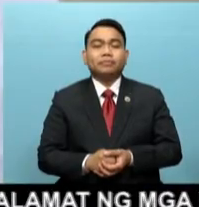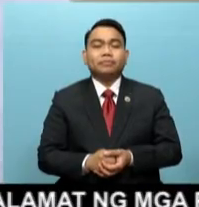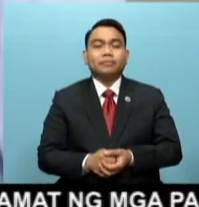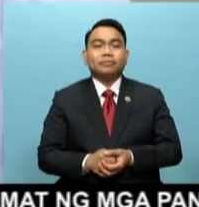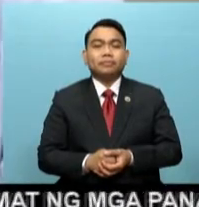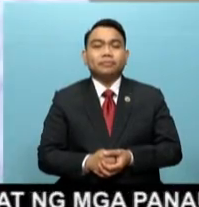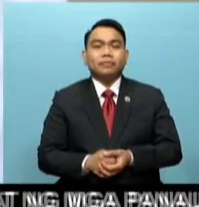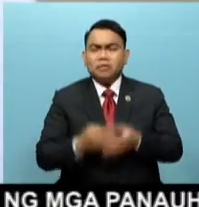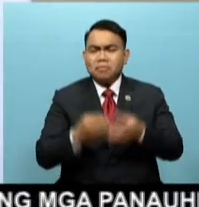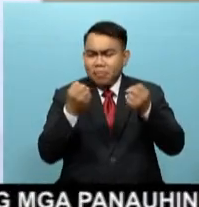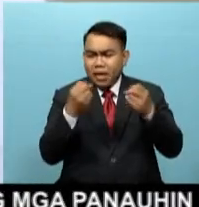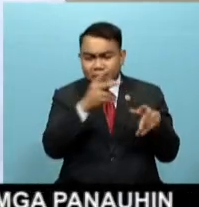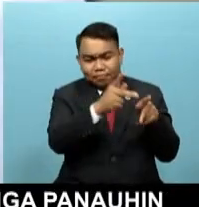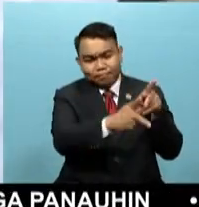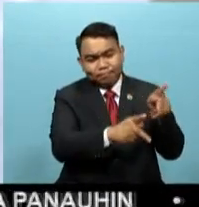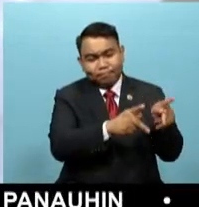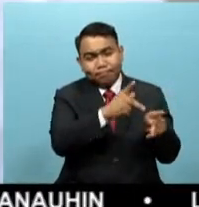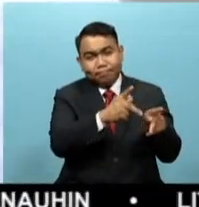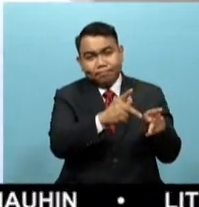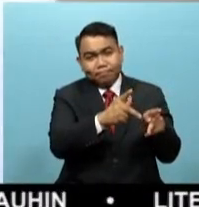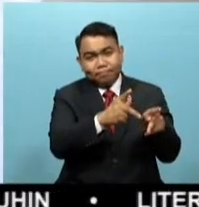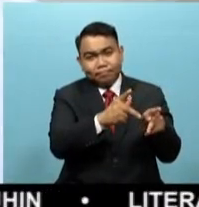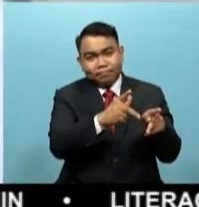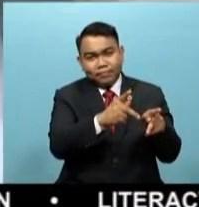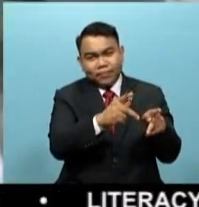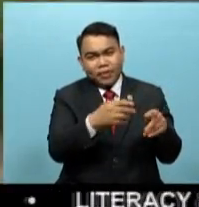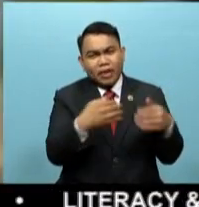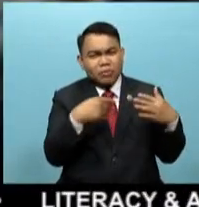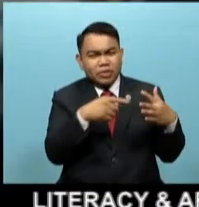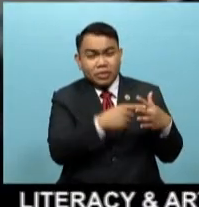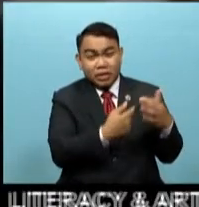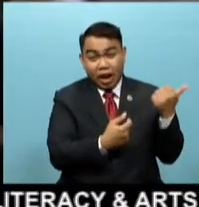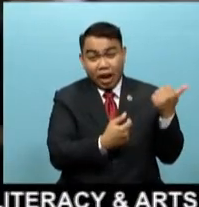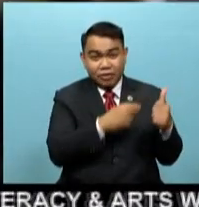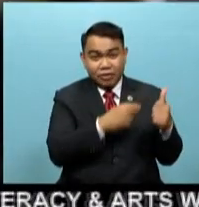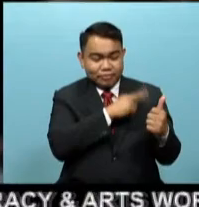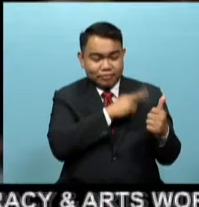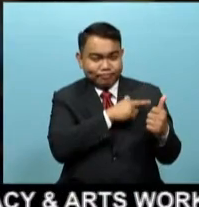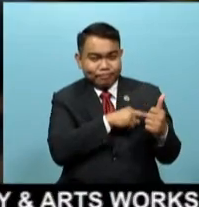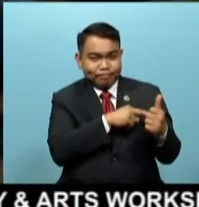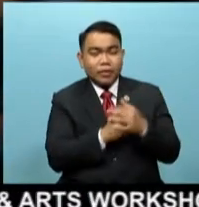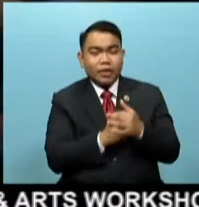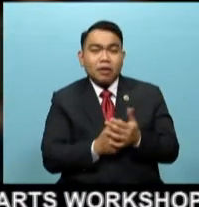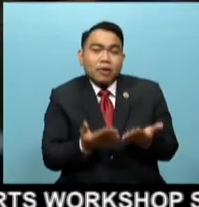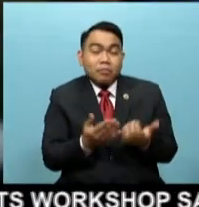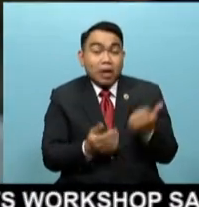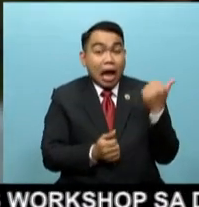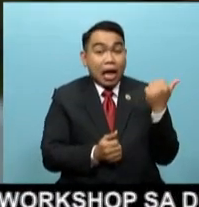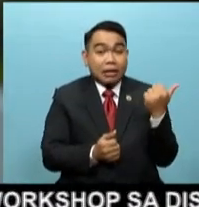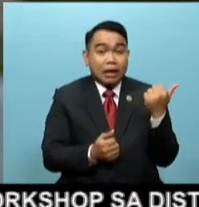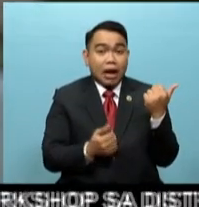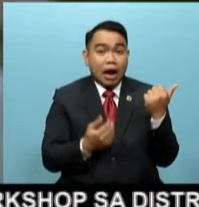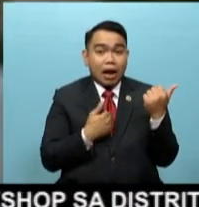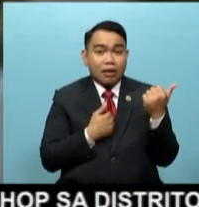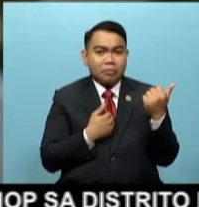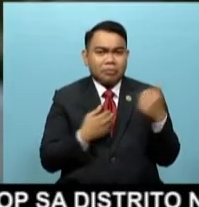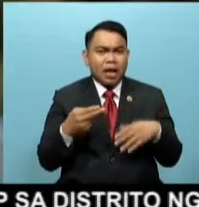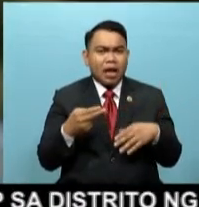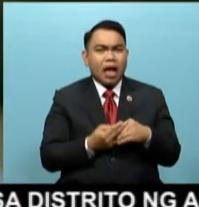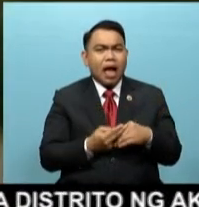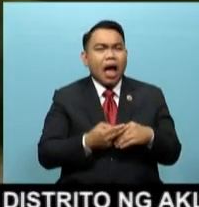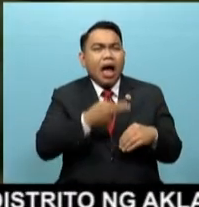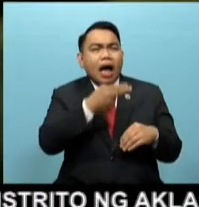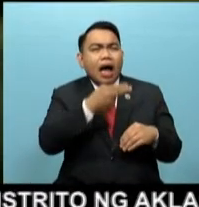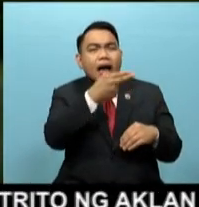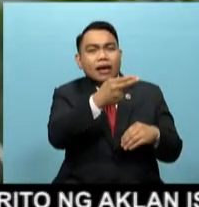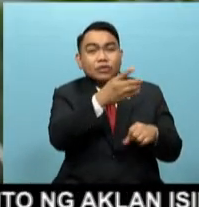Karamihan sa mga tao ay may kinagisnang iba't ibang relihiyon. Marahil ang iba ay may mataas pang katungkulan sa